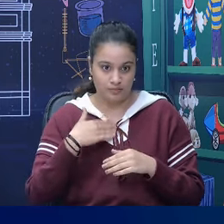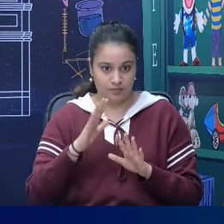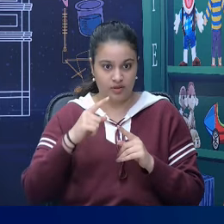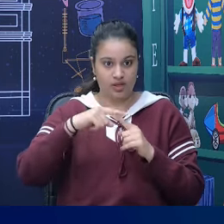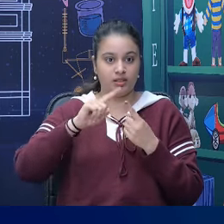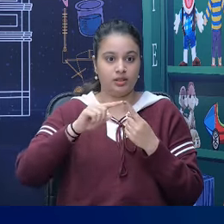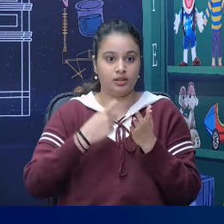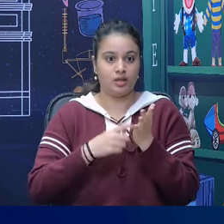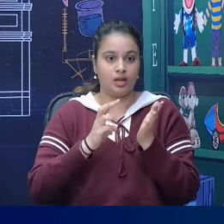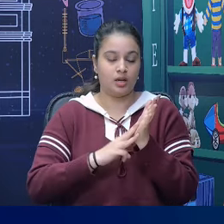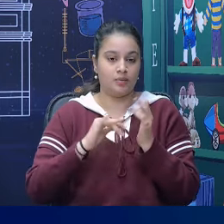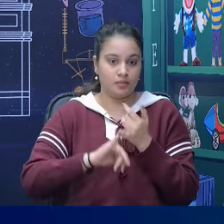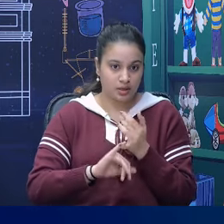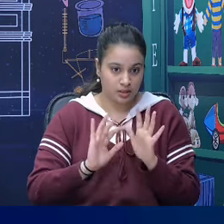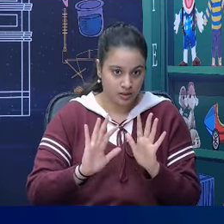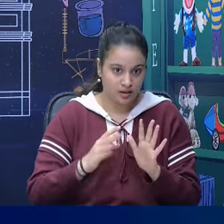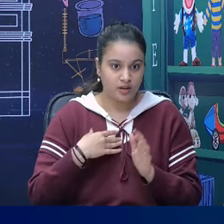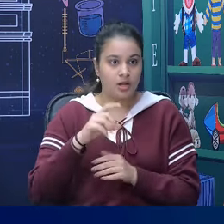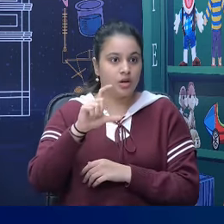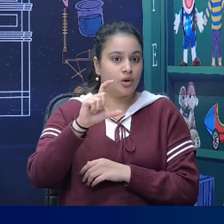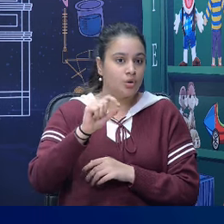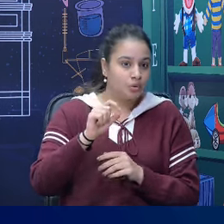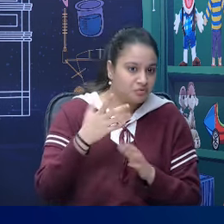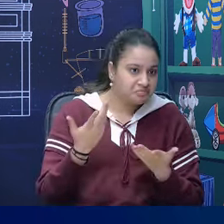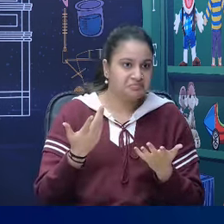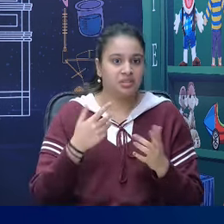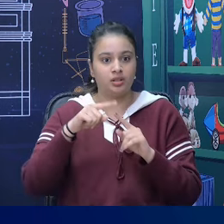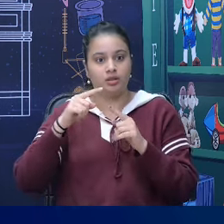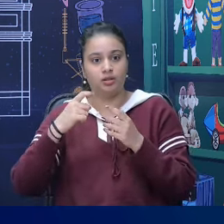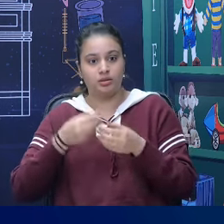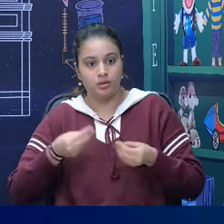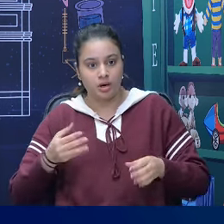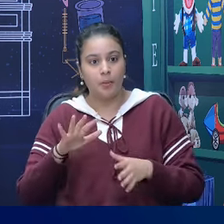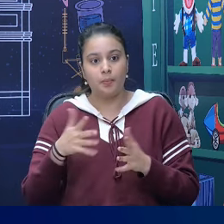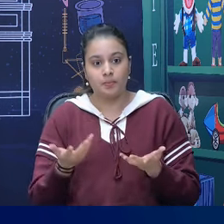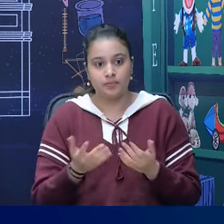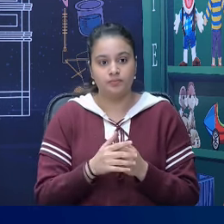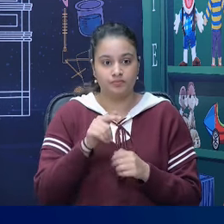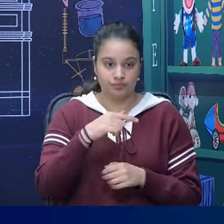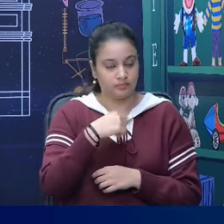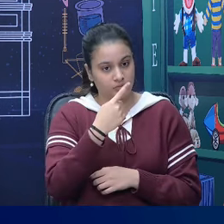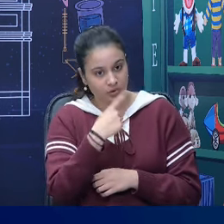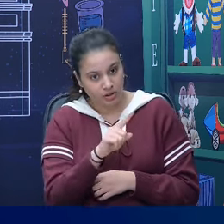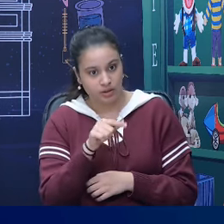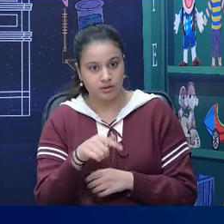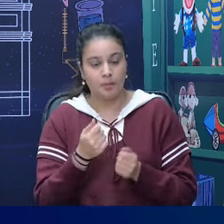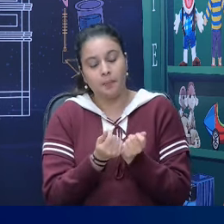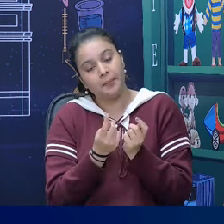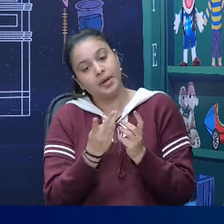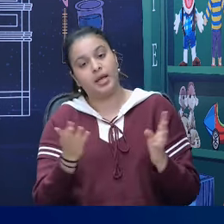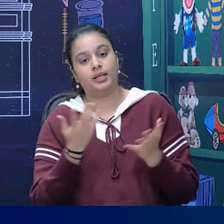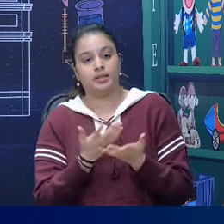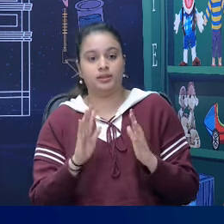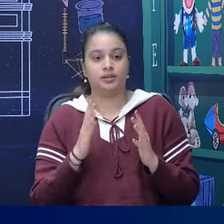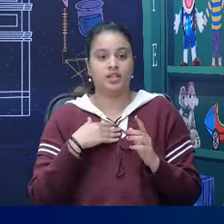टर्म्स है ये याद रखना जरूरी है कि कफिट किसे कहते हैं टर्म क्या होता है सिमरन बिल्कुल आप सही कह रहे हो इसमें कई चीजें हैं जैसे हम